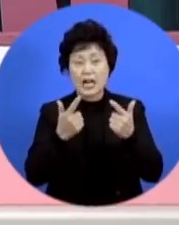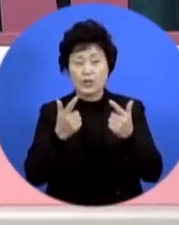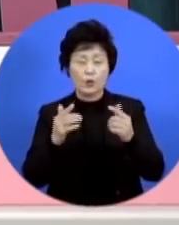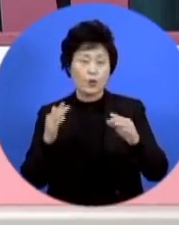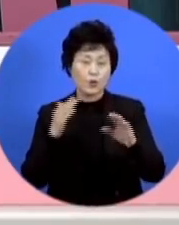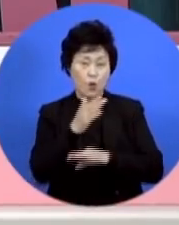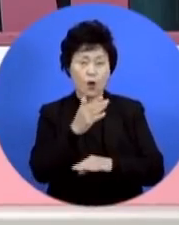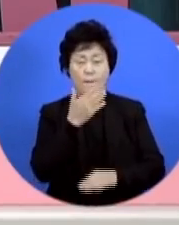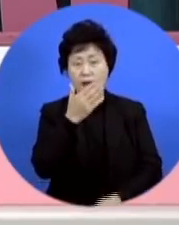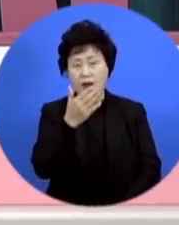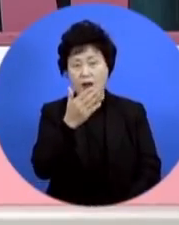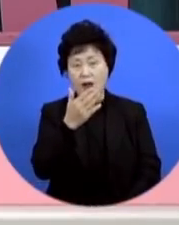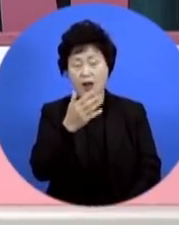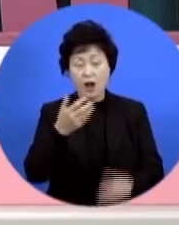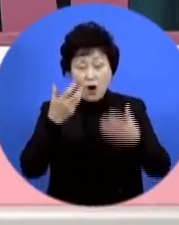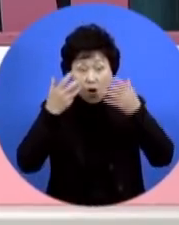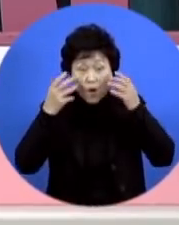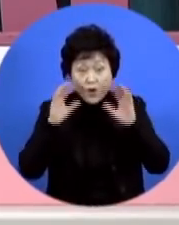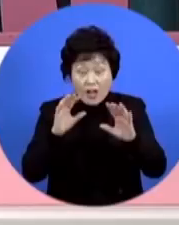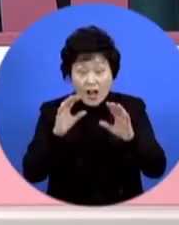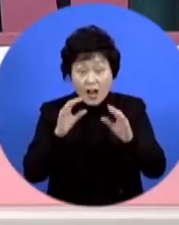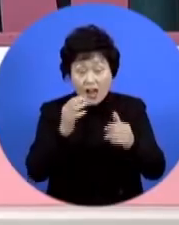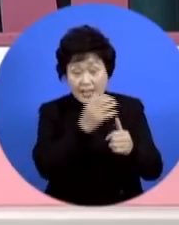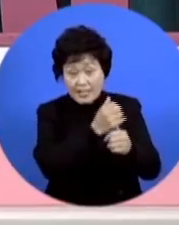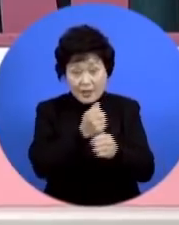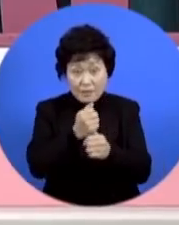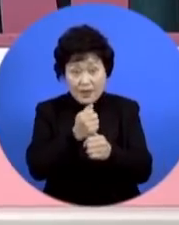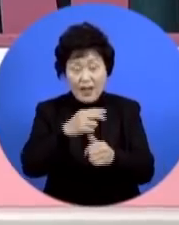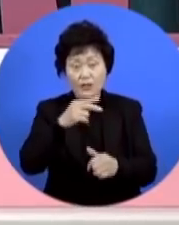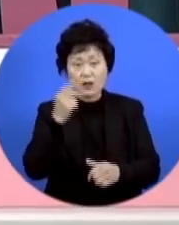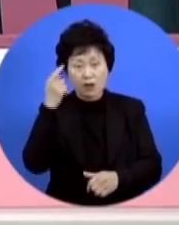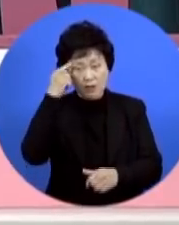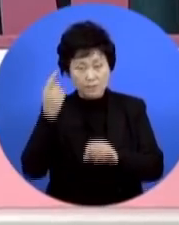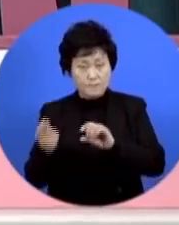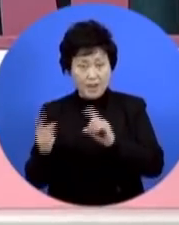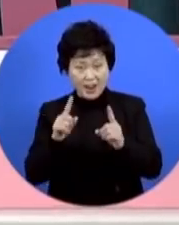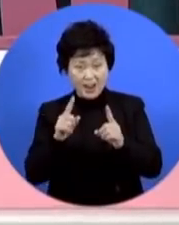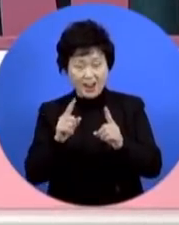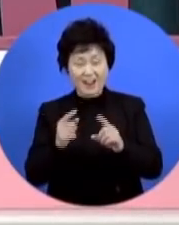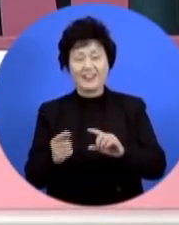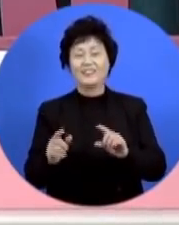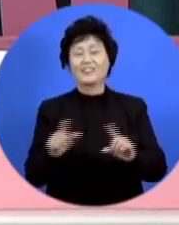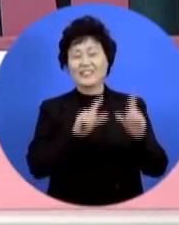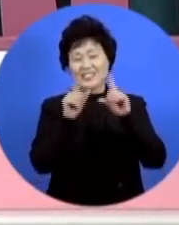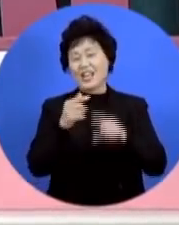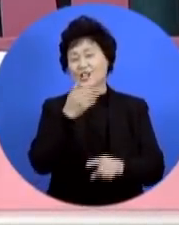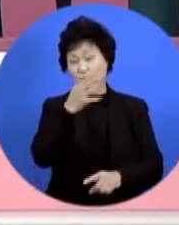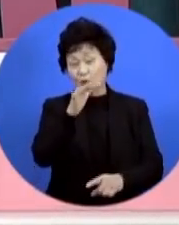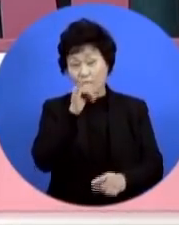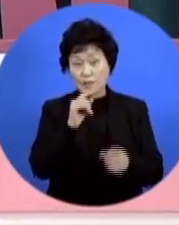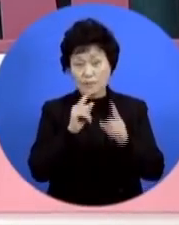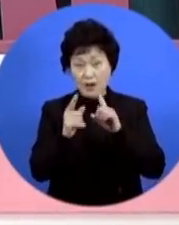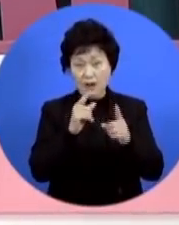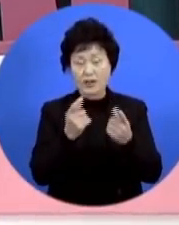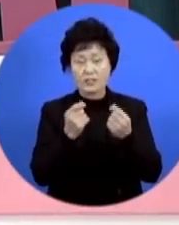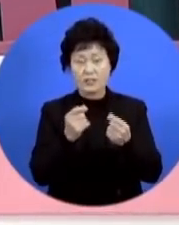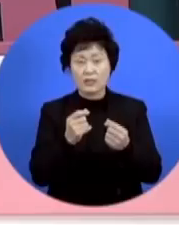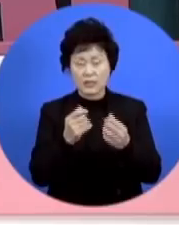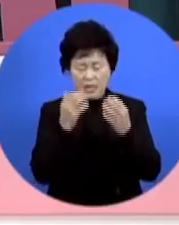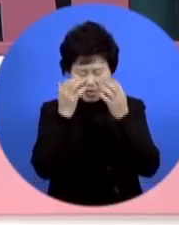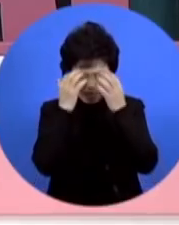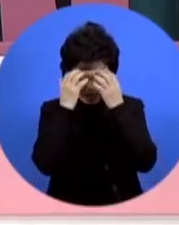물려가도 정신만 차리면 산다고 했는데 이 불같은 고난 속에 있지만 우리가 예수님의 손을 꽉 잡고